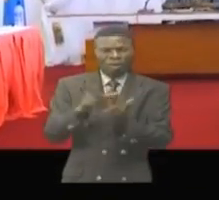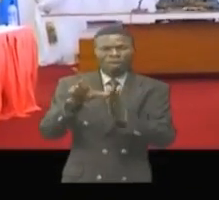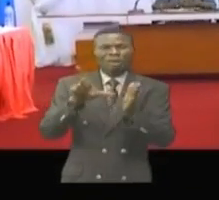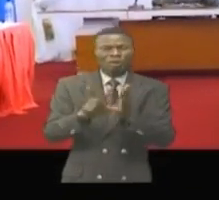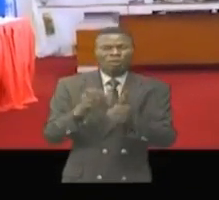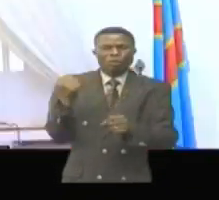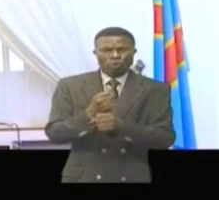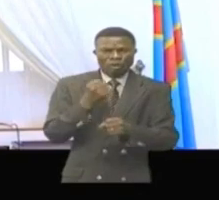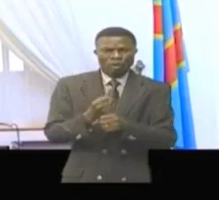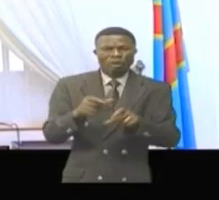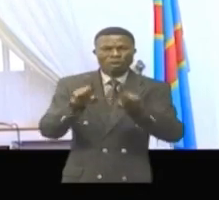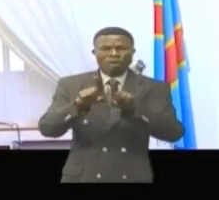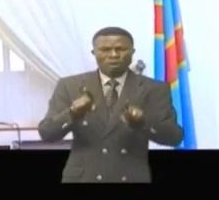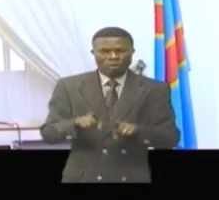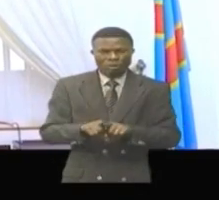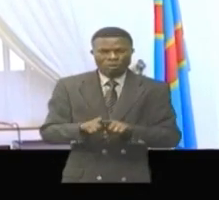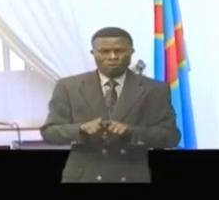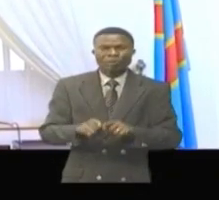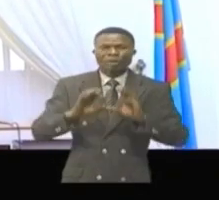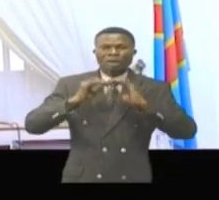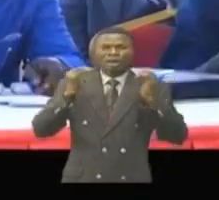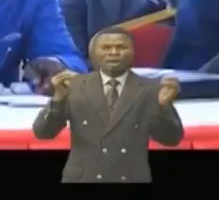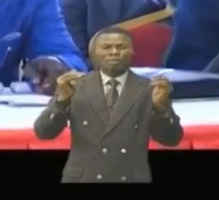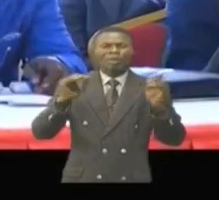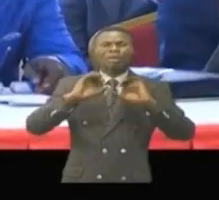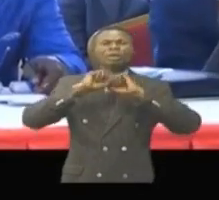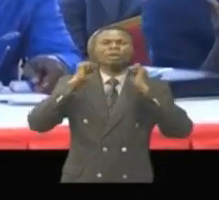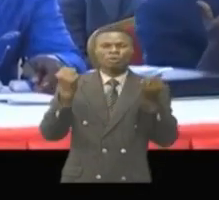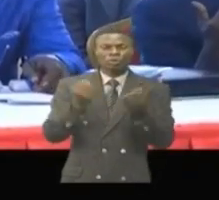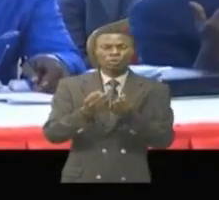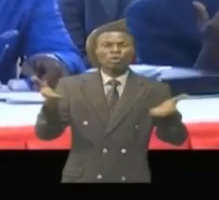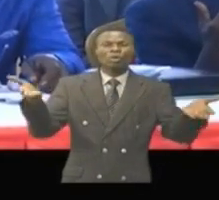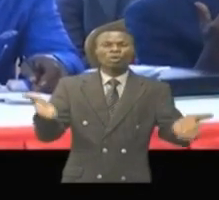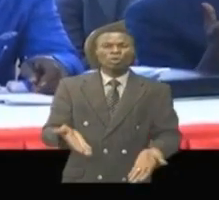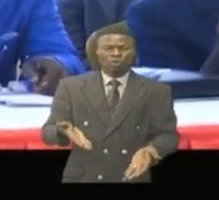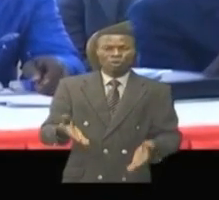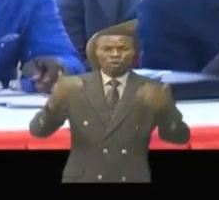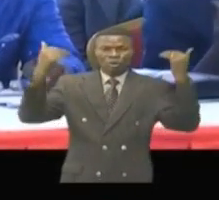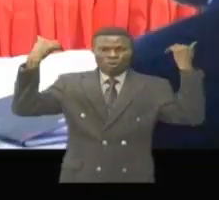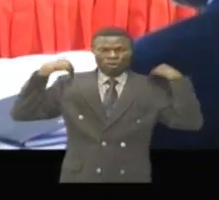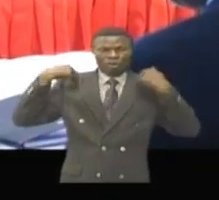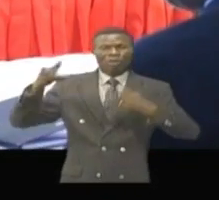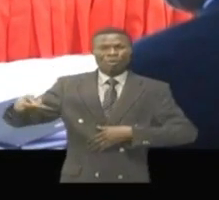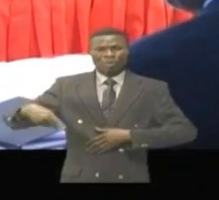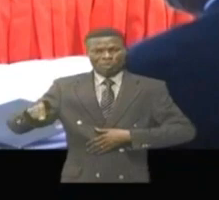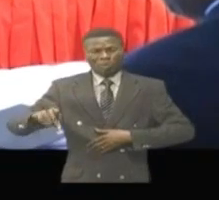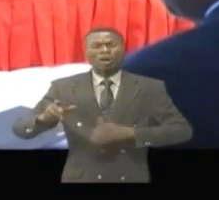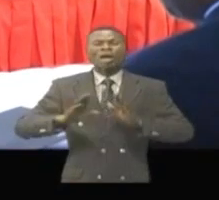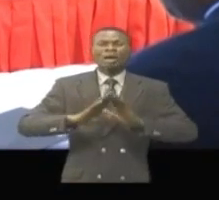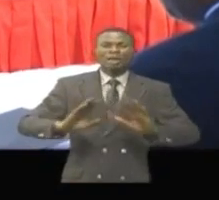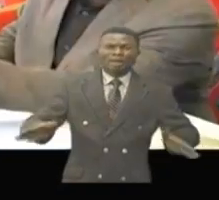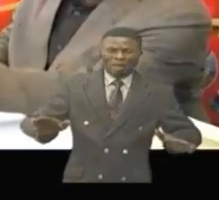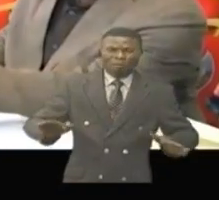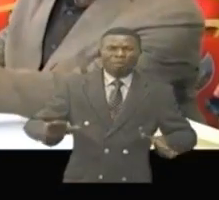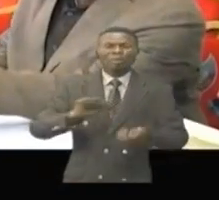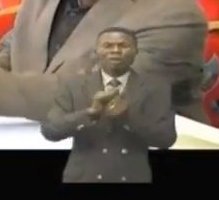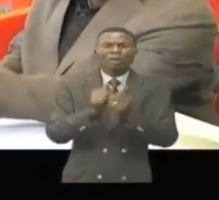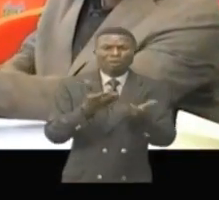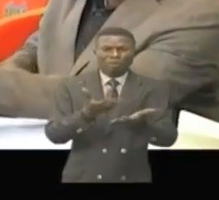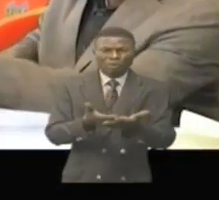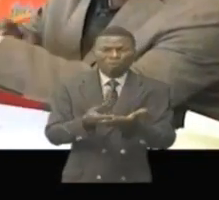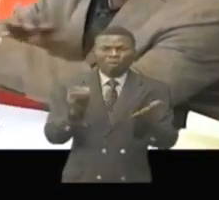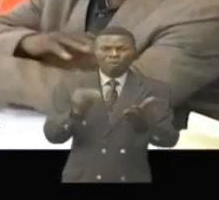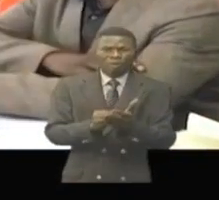travail et à la paix sociale. C'était en présence de quelques autorités provinciales compétentes en la matière. Signalons